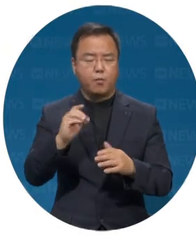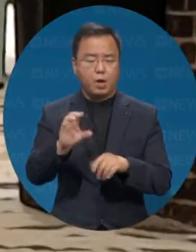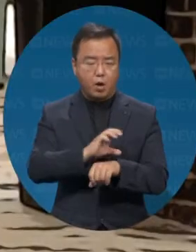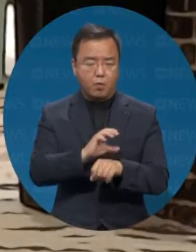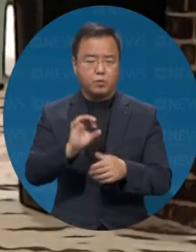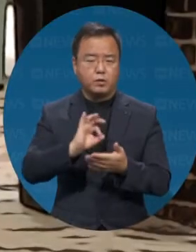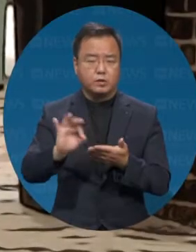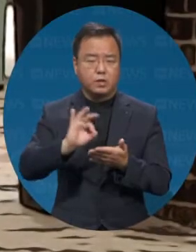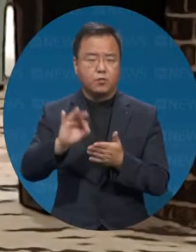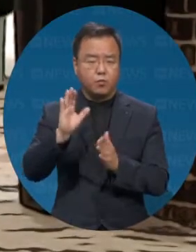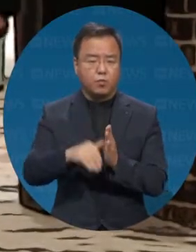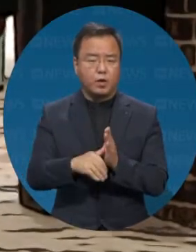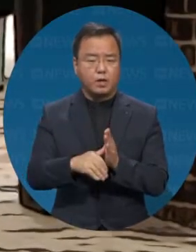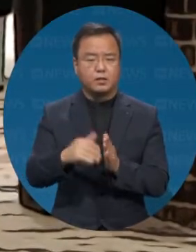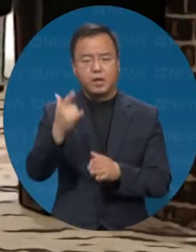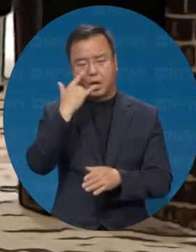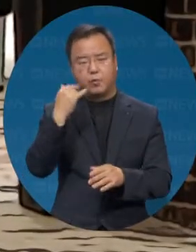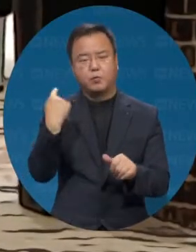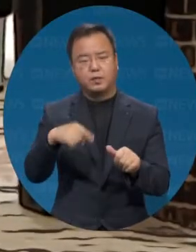학부모의 지도를 부탁했습니다.